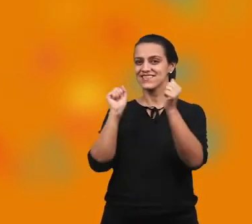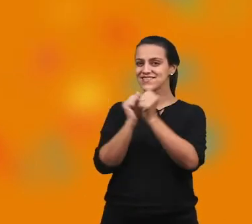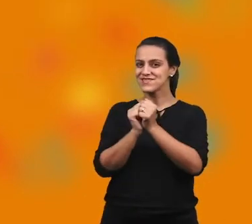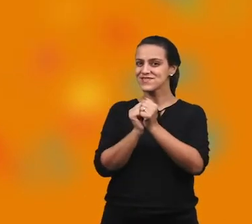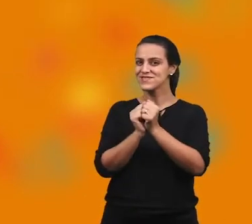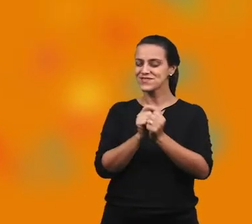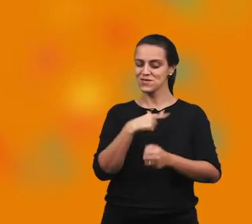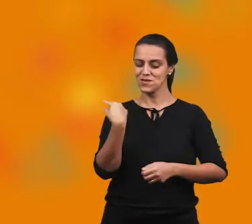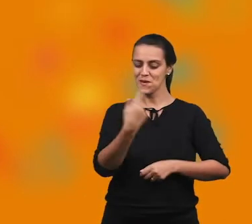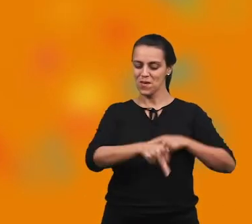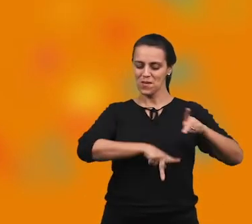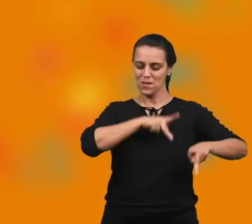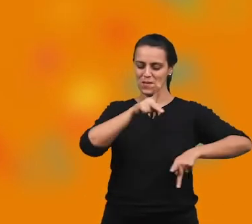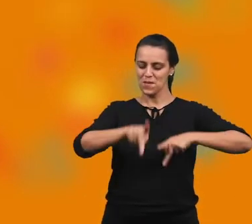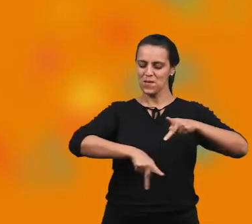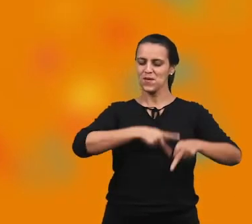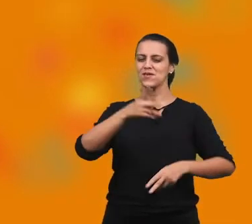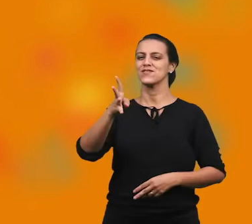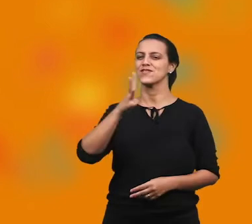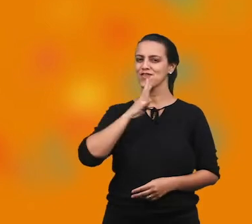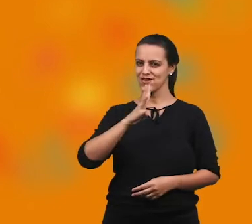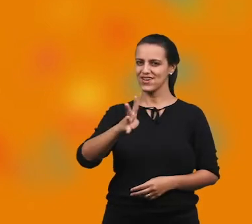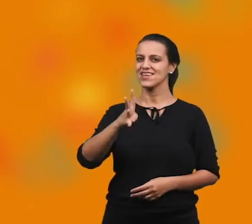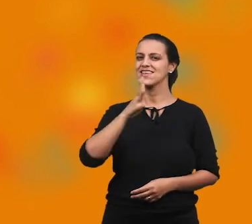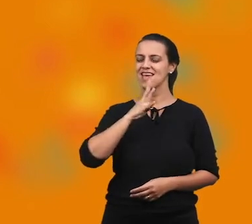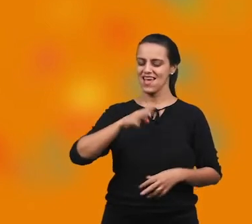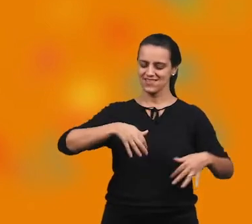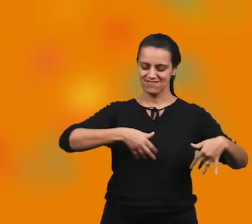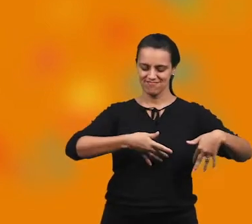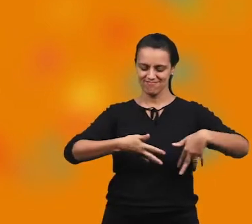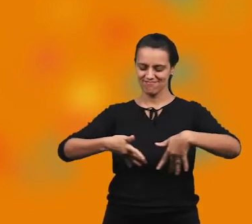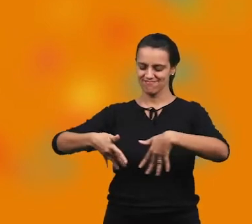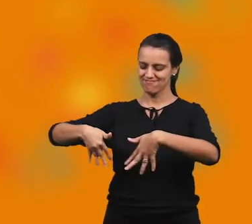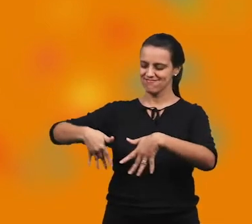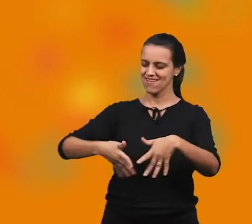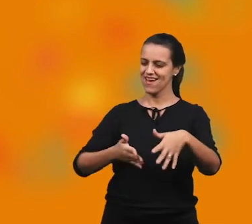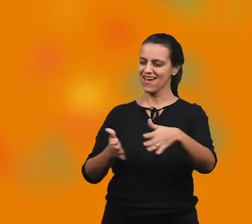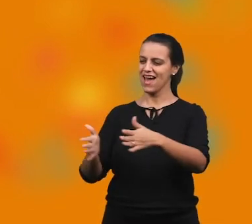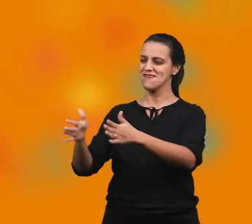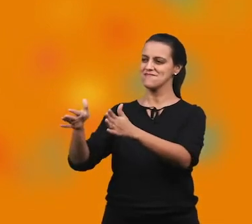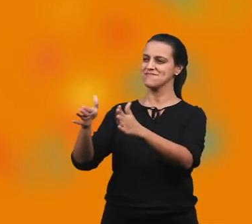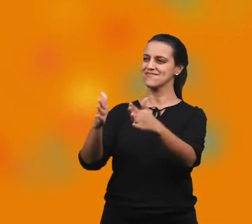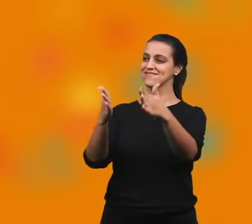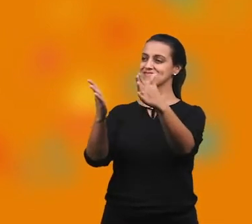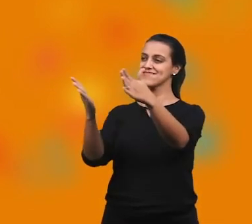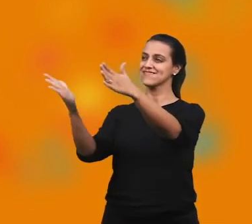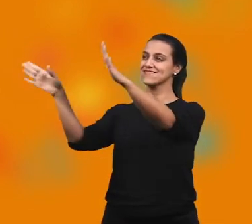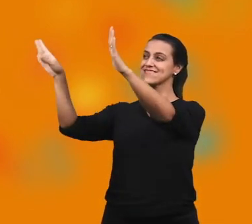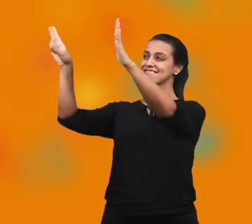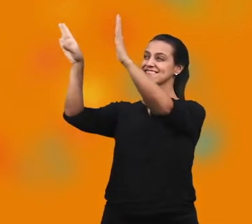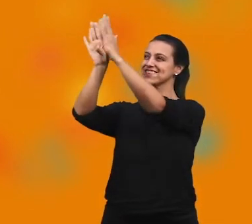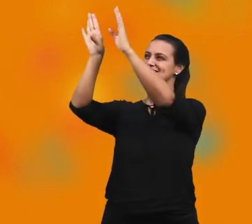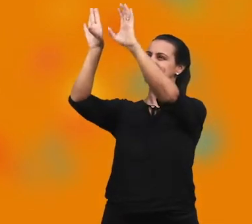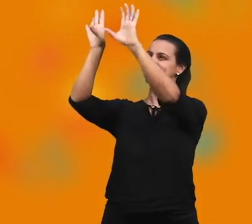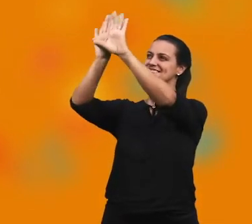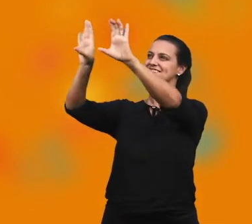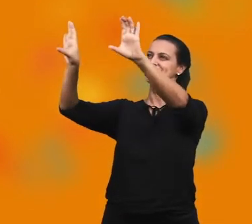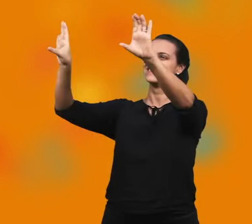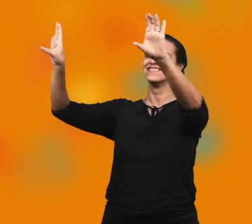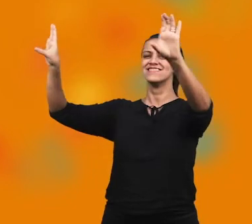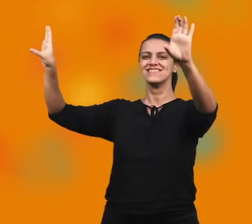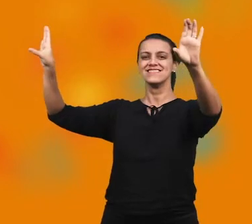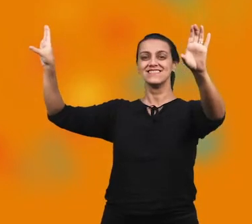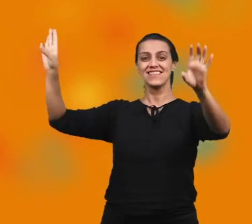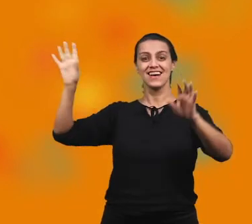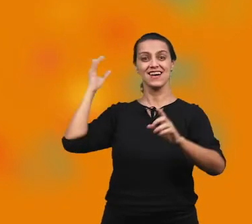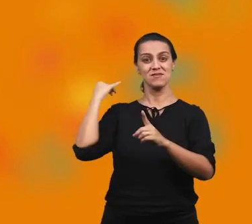Приди к народу, который знает дорогу в вечность. Там, где пророчество указывает